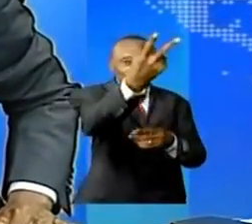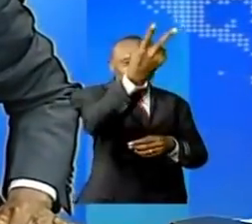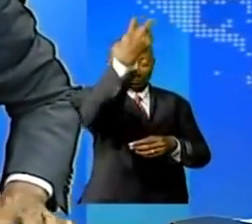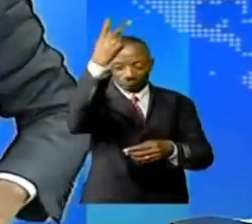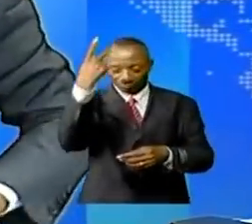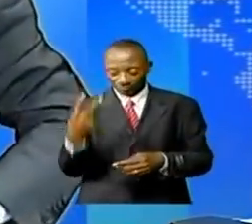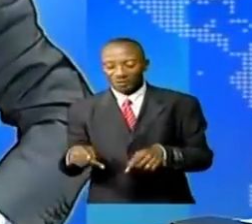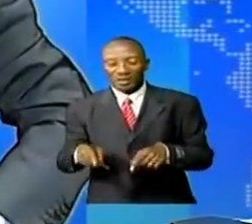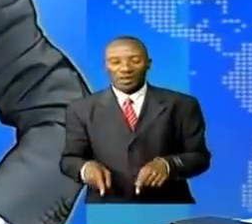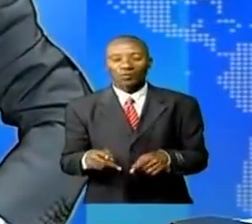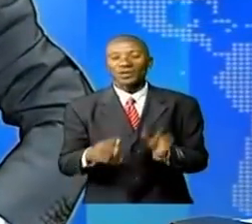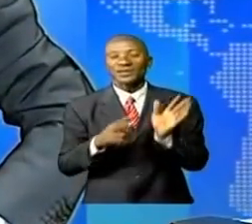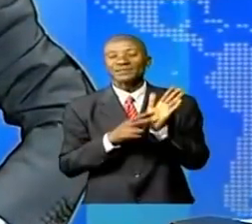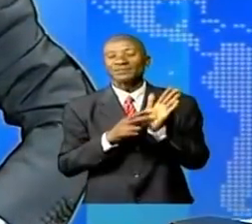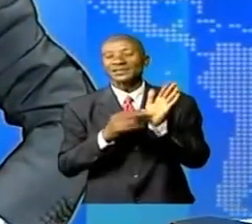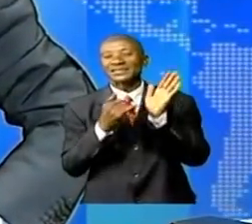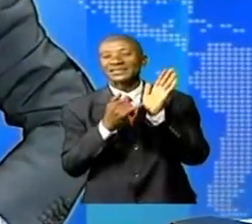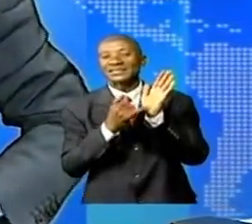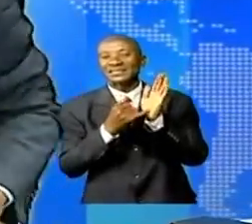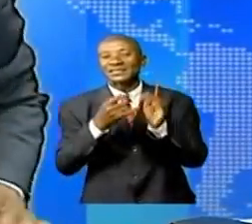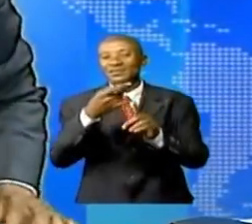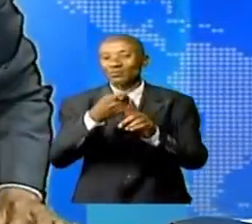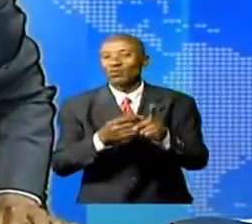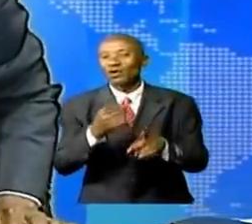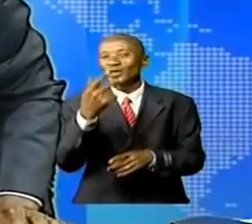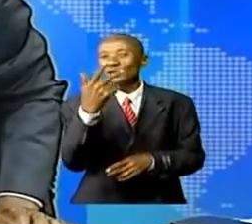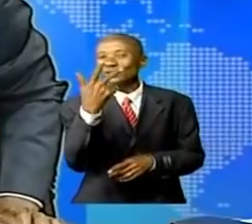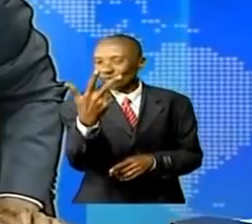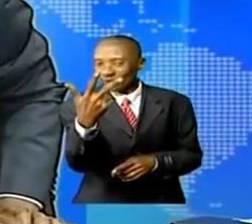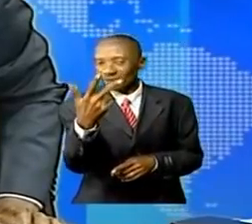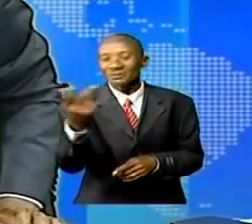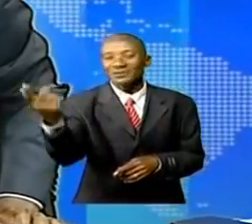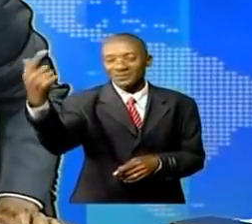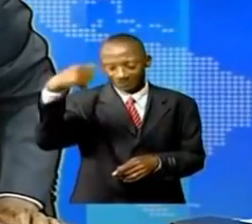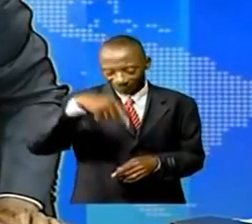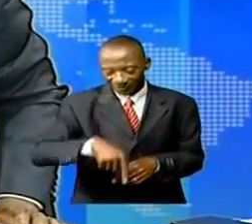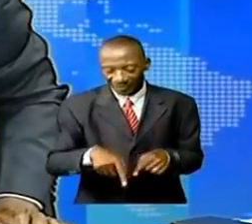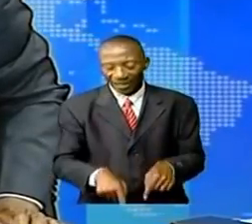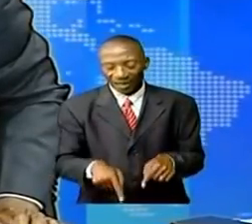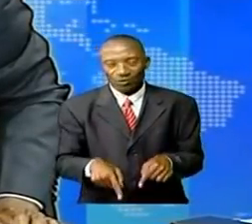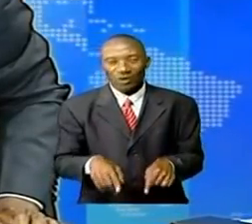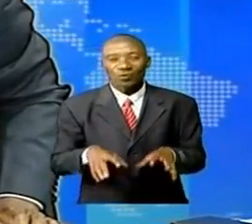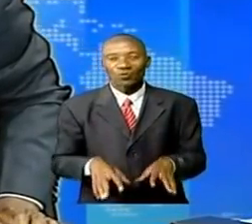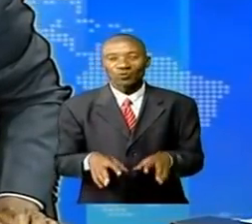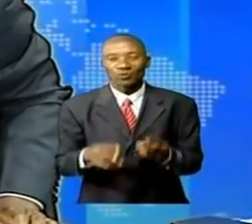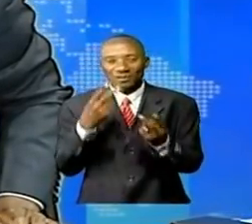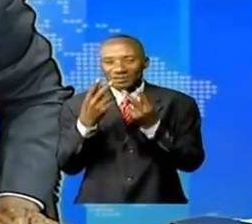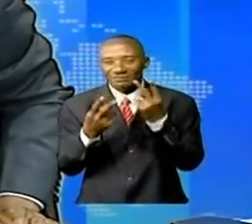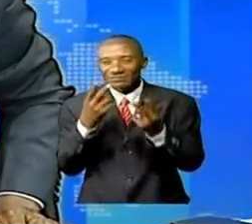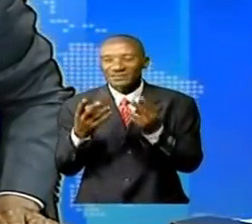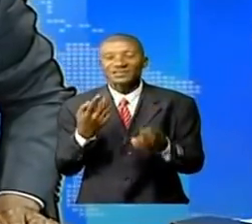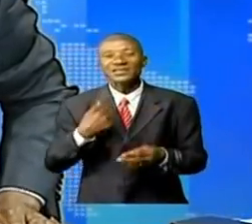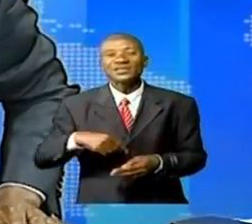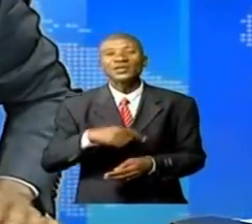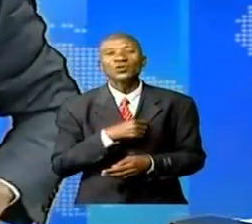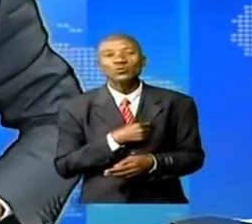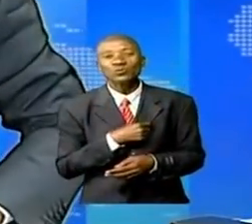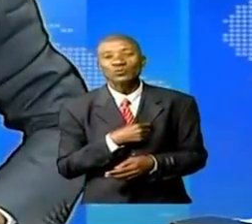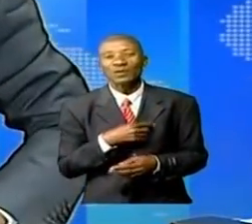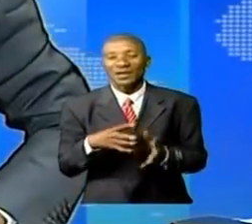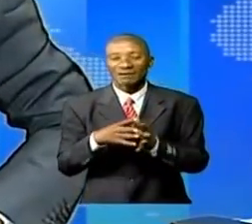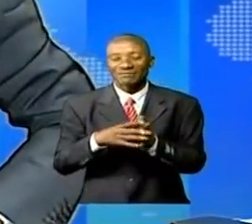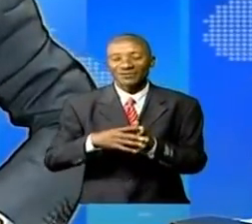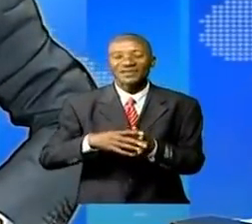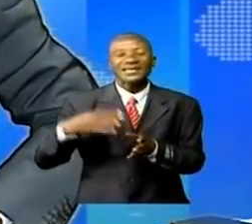6 mars au jeudi 10 mars 2022 inclus. Le couple royal sera à la tête d'une importante délégation